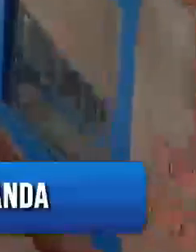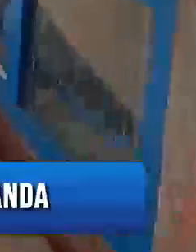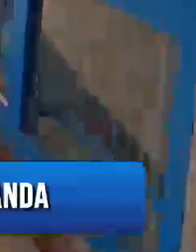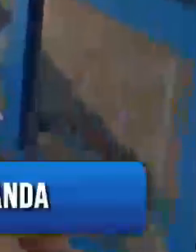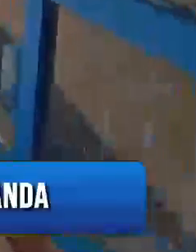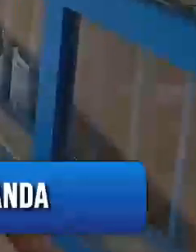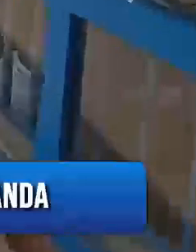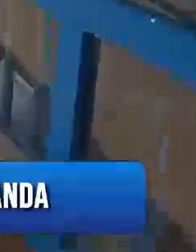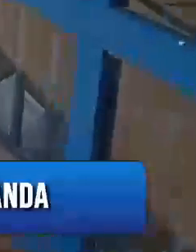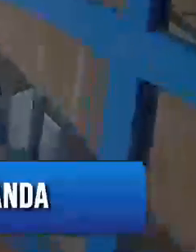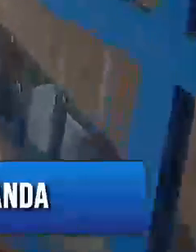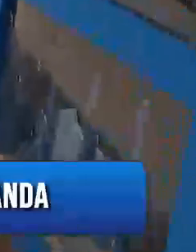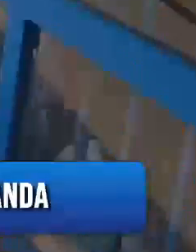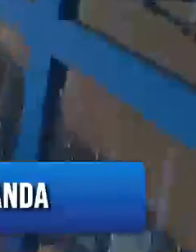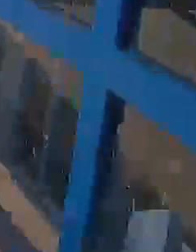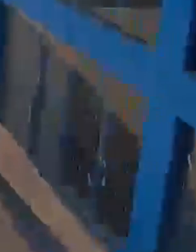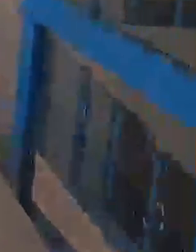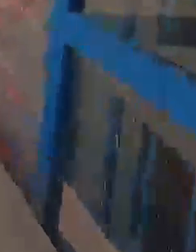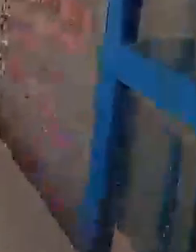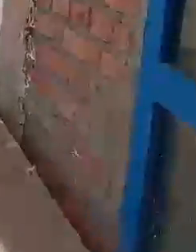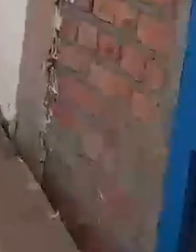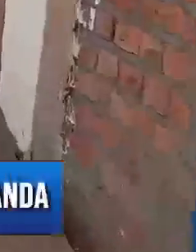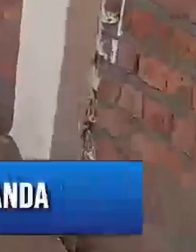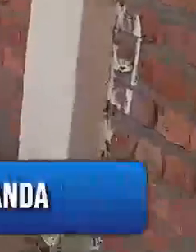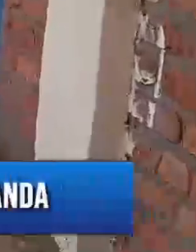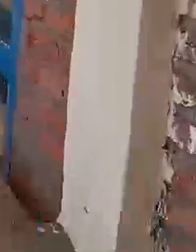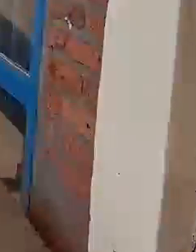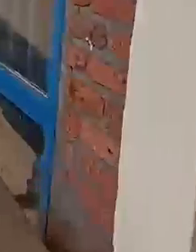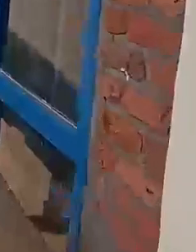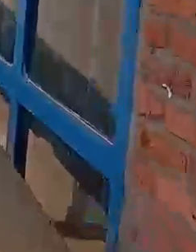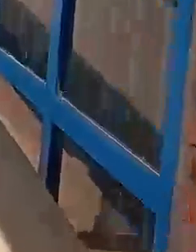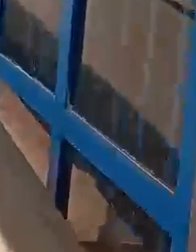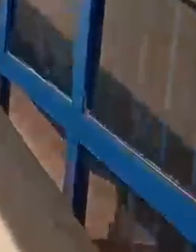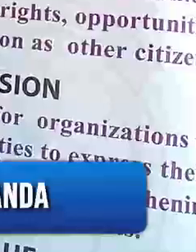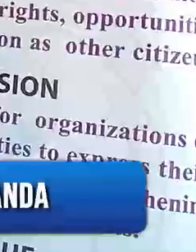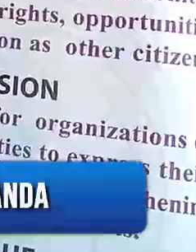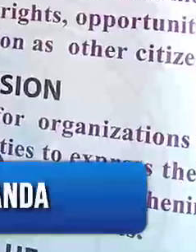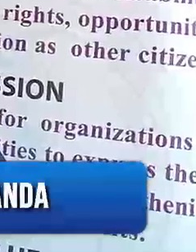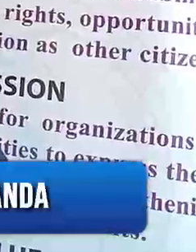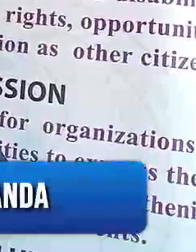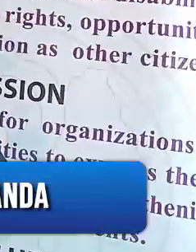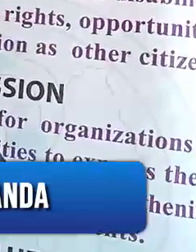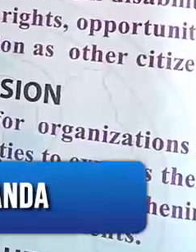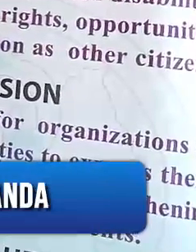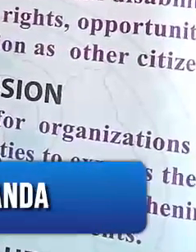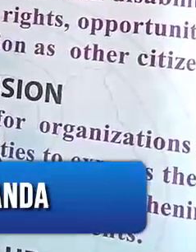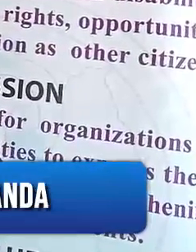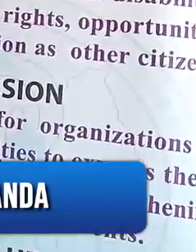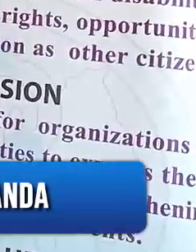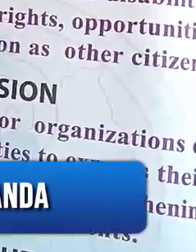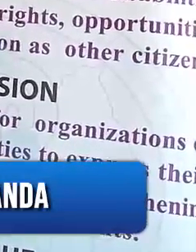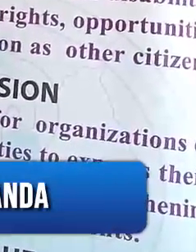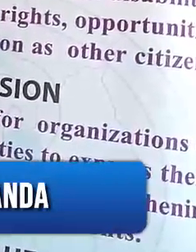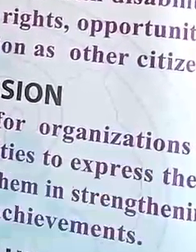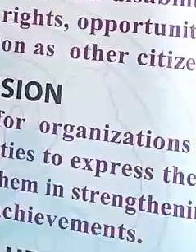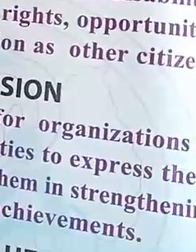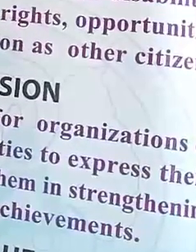mbaraga babashe guhana amakuru aho byanagaragaye ko muri ayo mashuri koko umubare